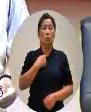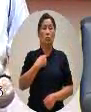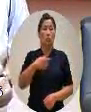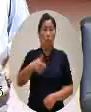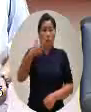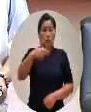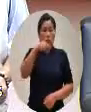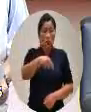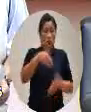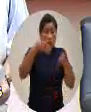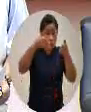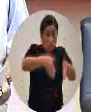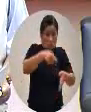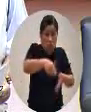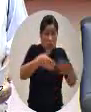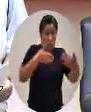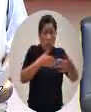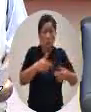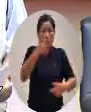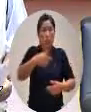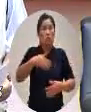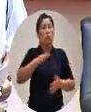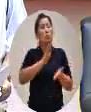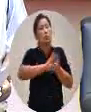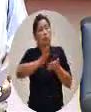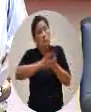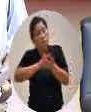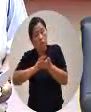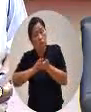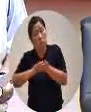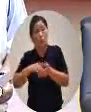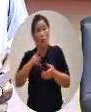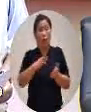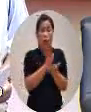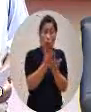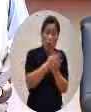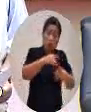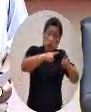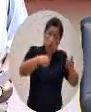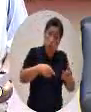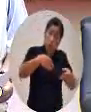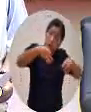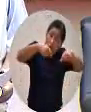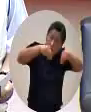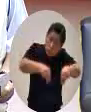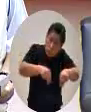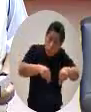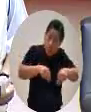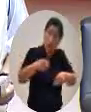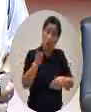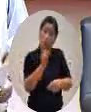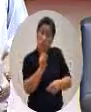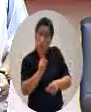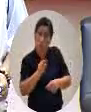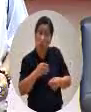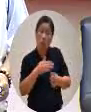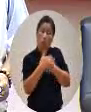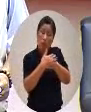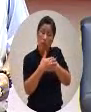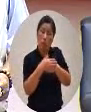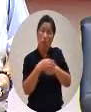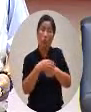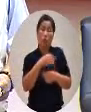把這個問題能夠去了解那一些書面報告向他們的契約如何來保障每一個會員的權利